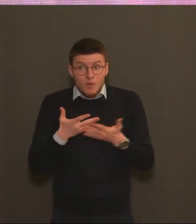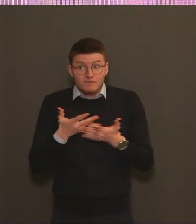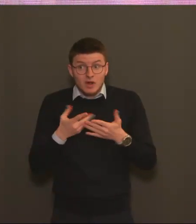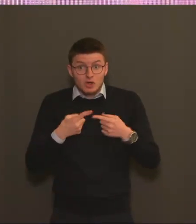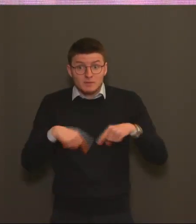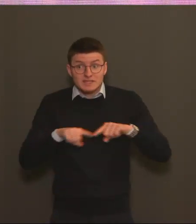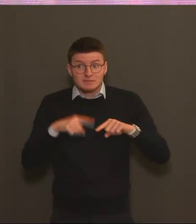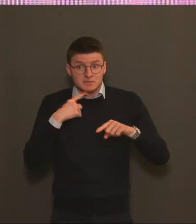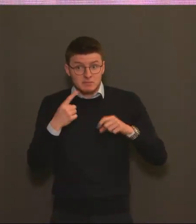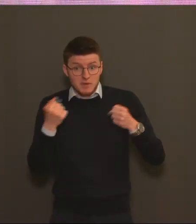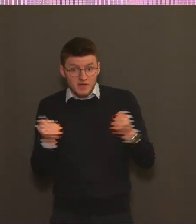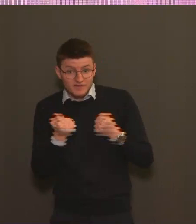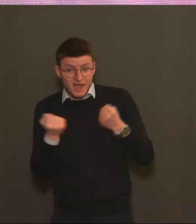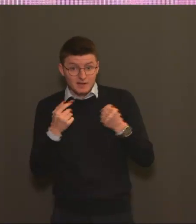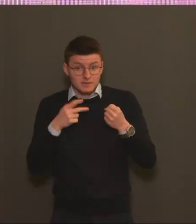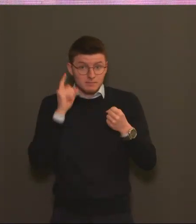overlegcomité.